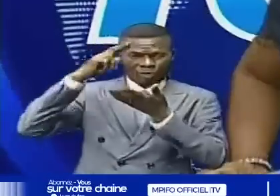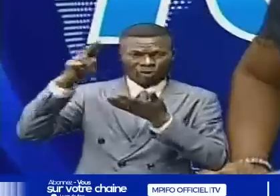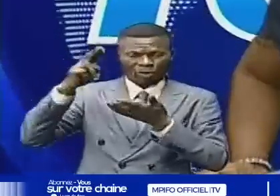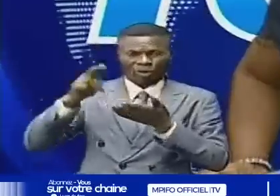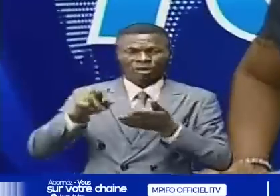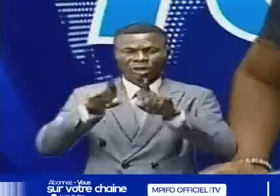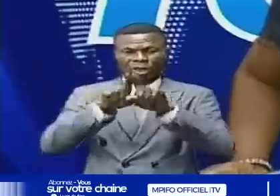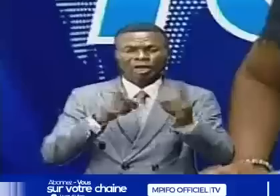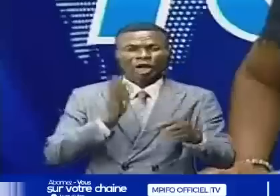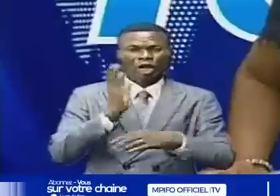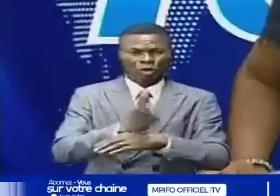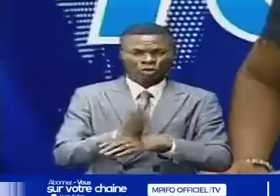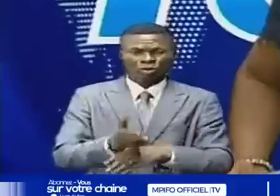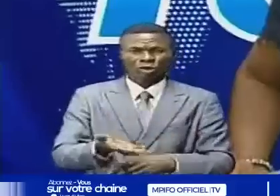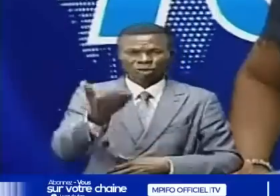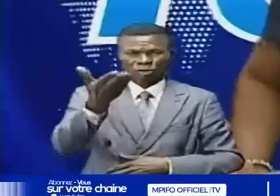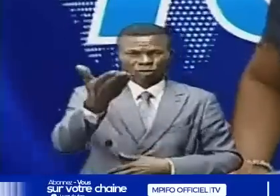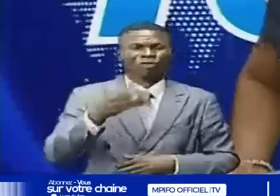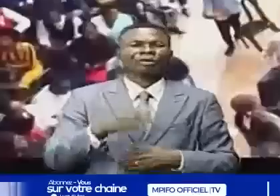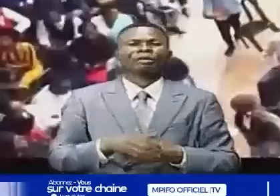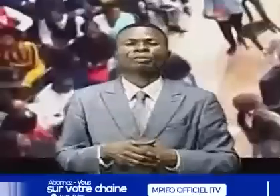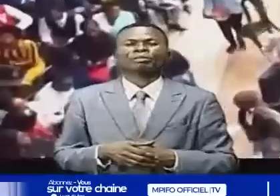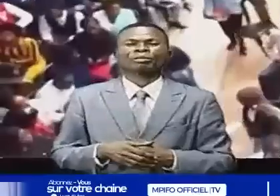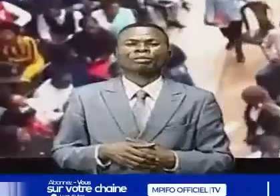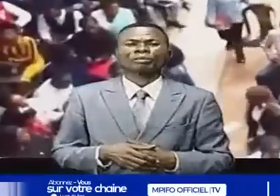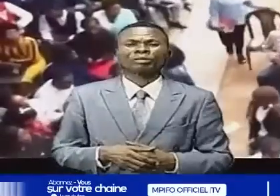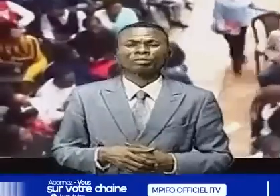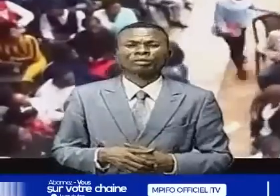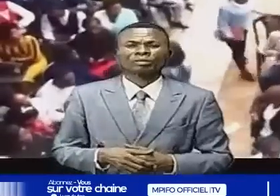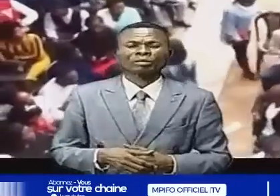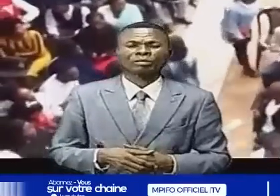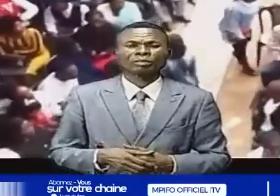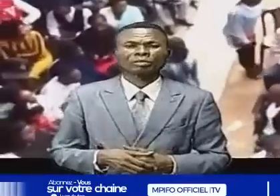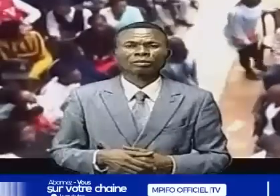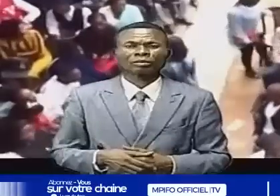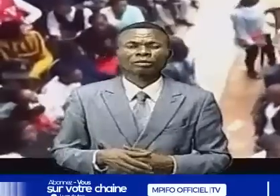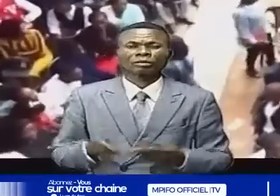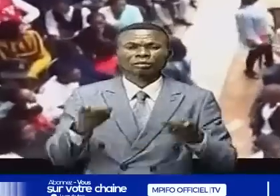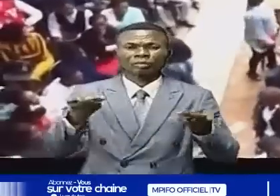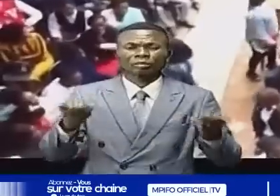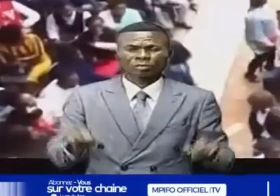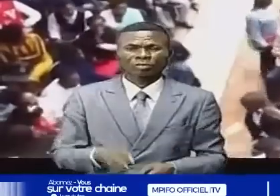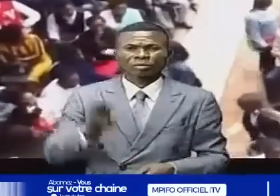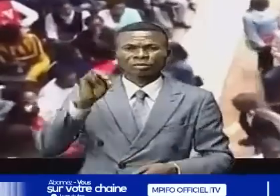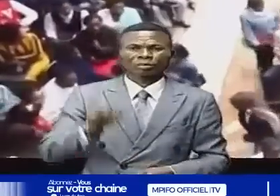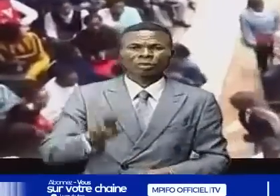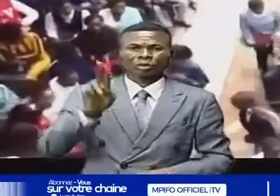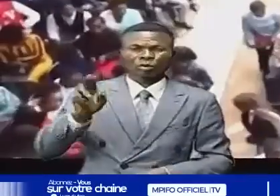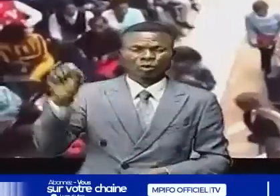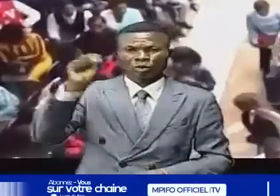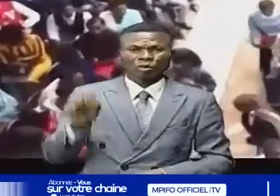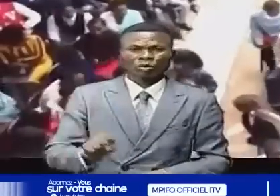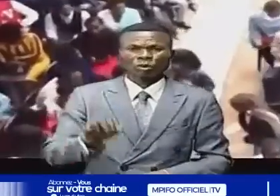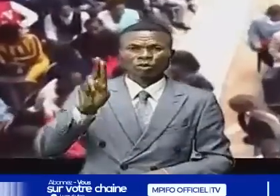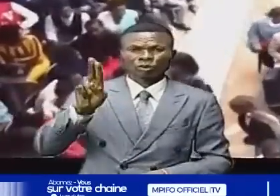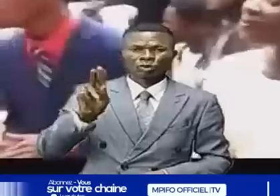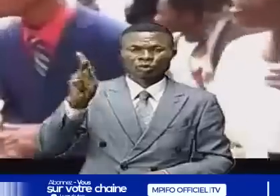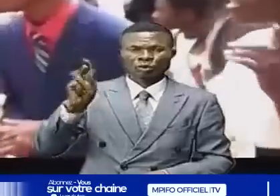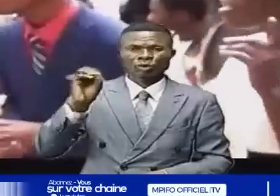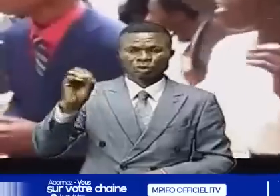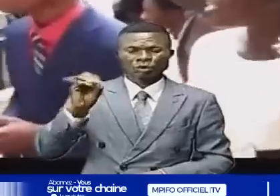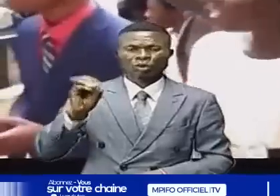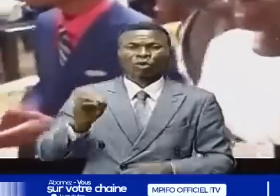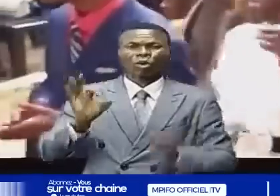quelques orientations. Reportage. C'est le site de Moussopo qui accueille ces nouveaux inscrits à l'université